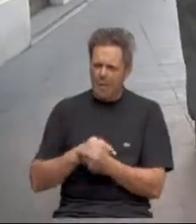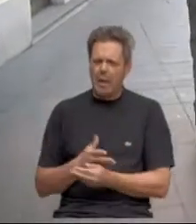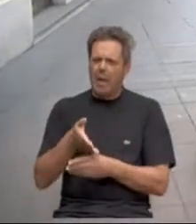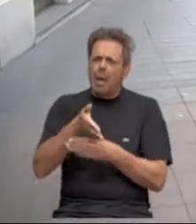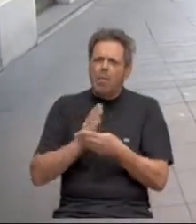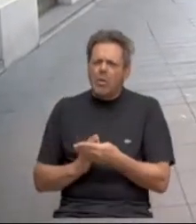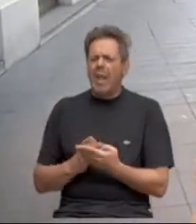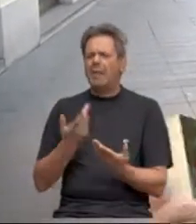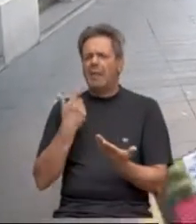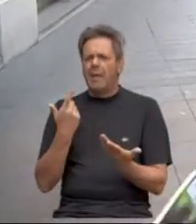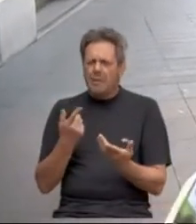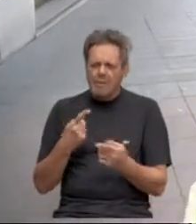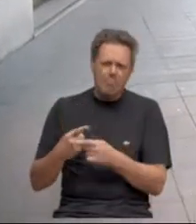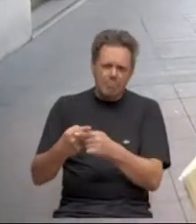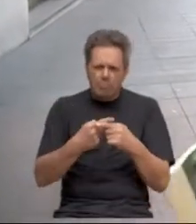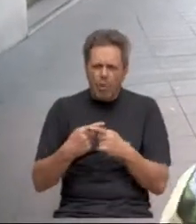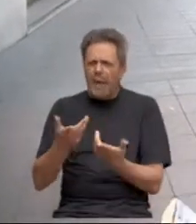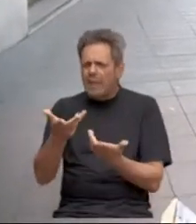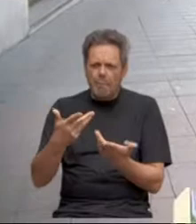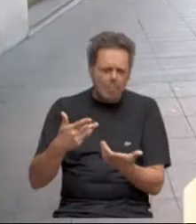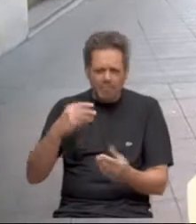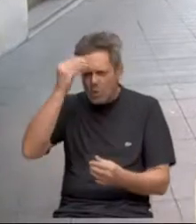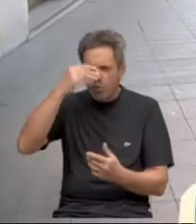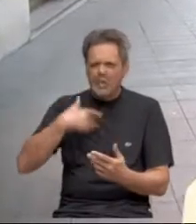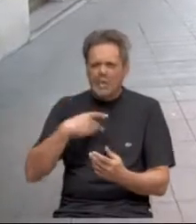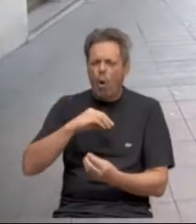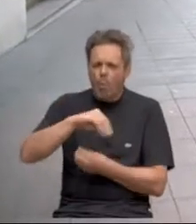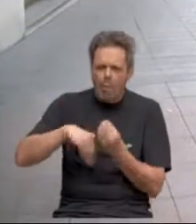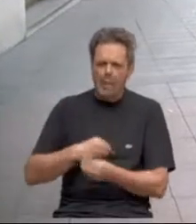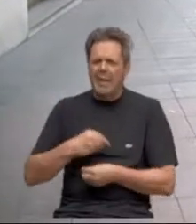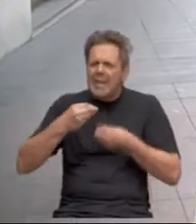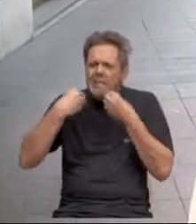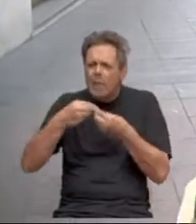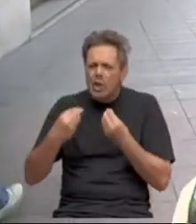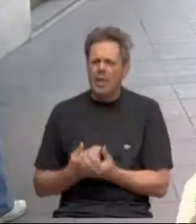po stresom, to podijeliti sa svojom obitelji, ispričati što...